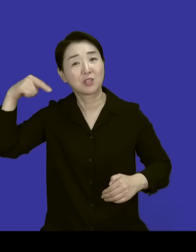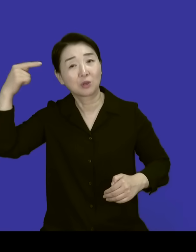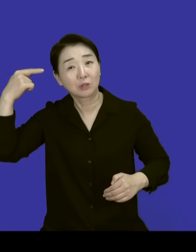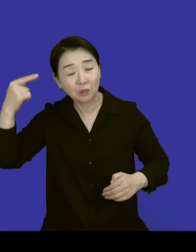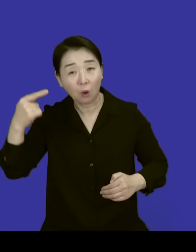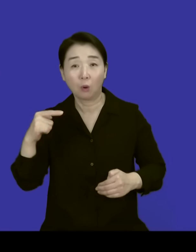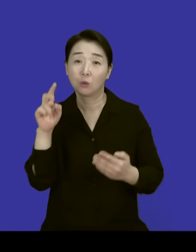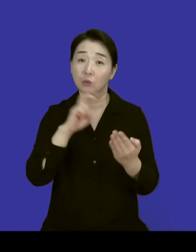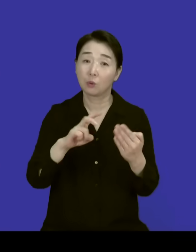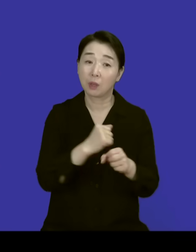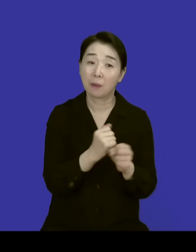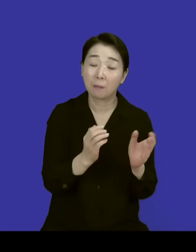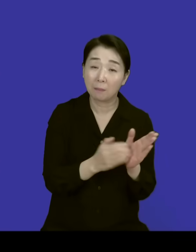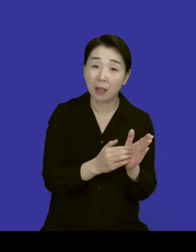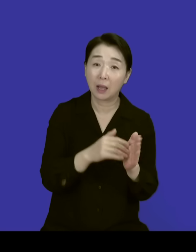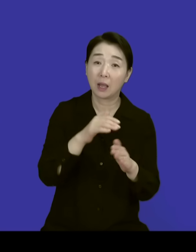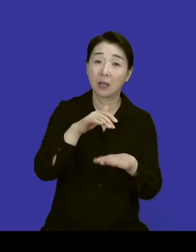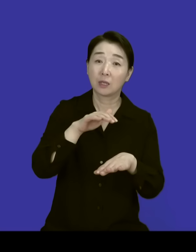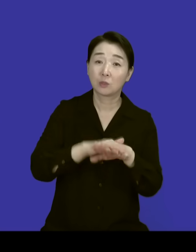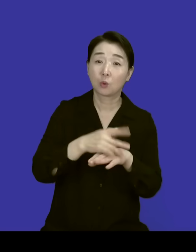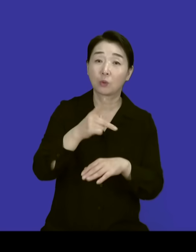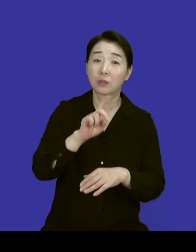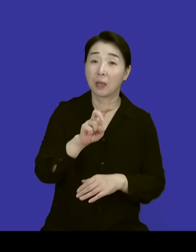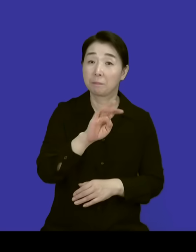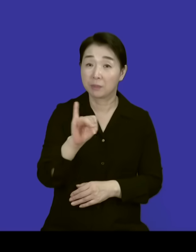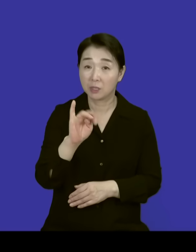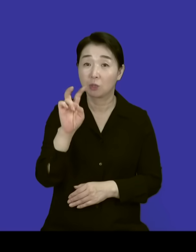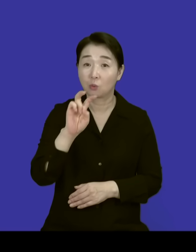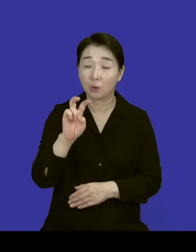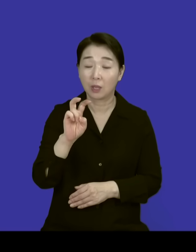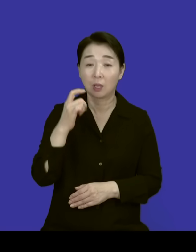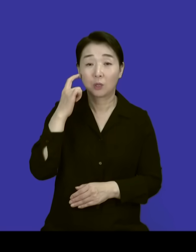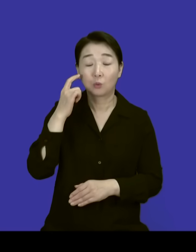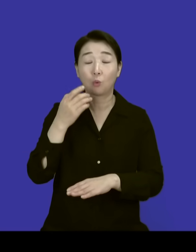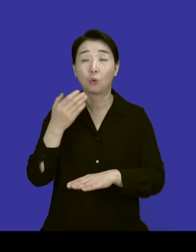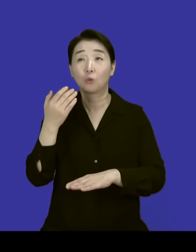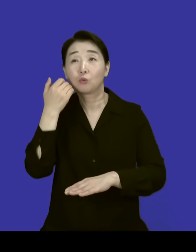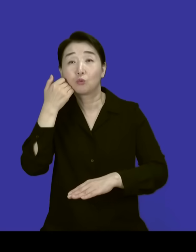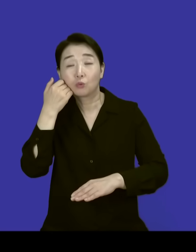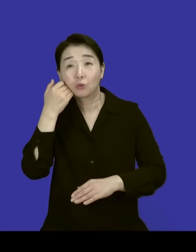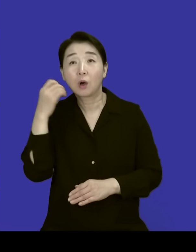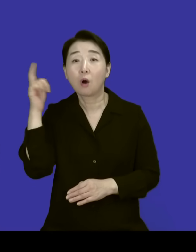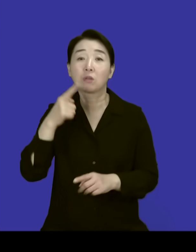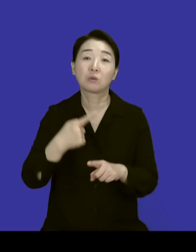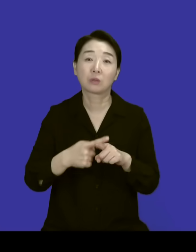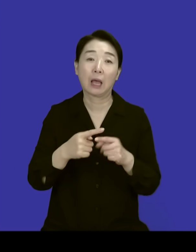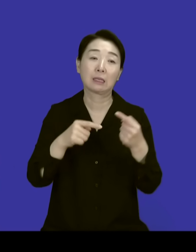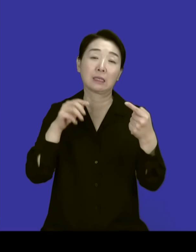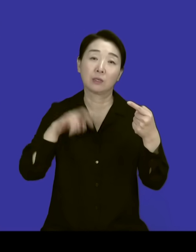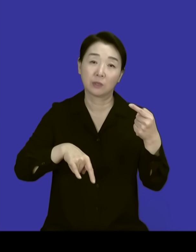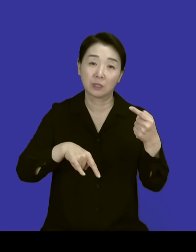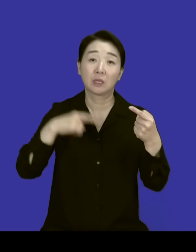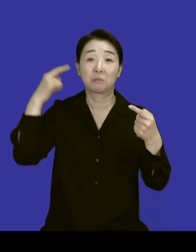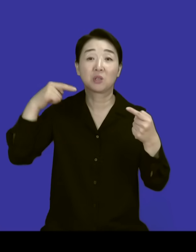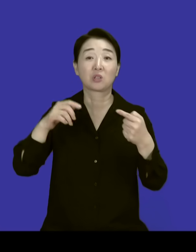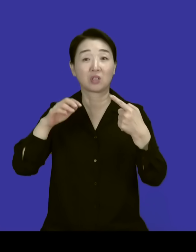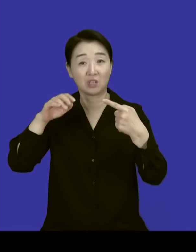그거 딱 경험하자마자 바로 미쳤어가 나오고 그러니까 그 전에 브라운 아이드 걸스 어쩌다가 나오고 예. 그 1등하고 미쳤어가